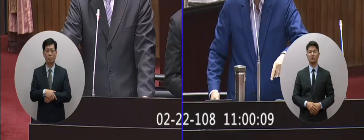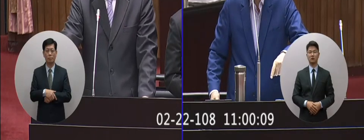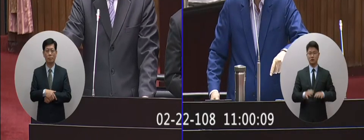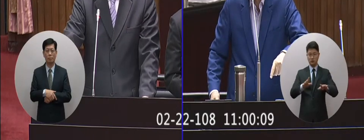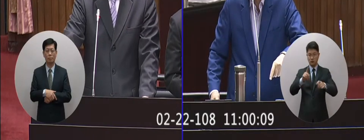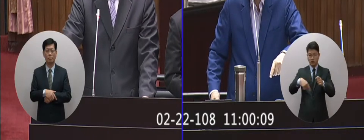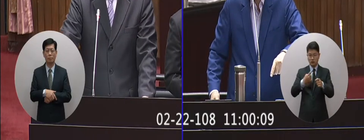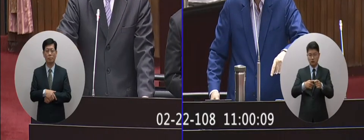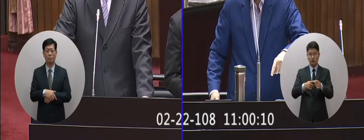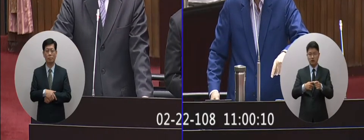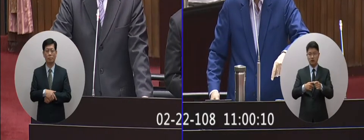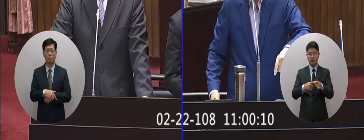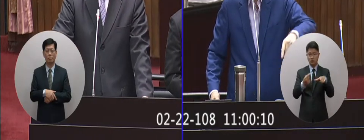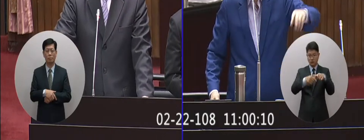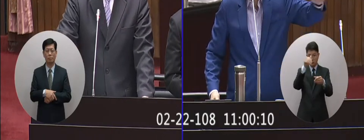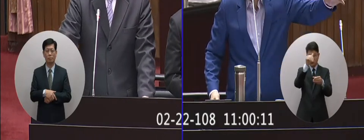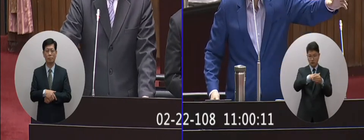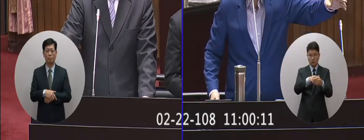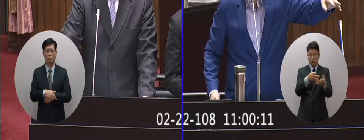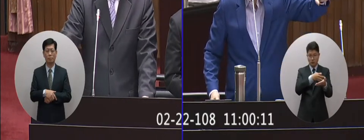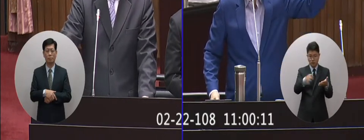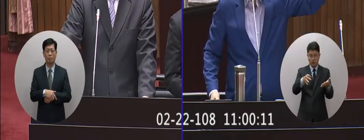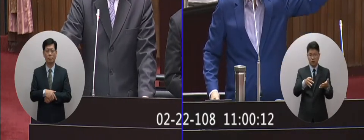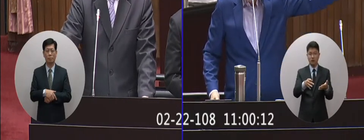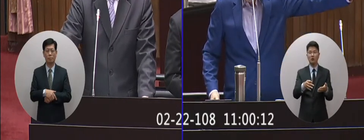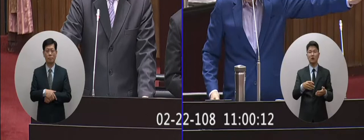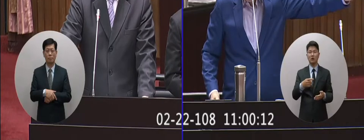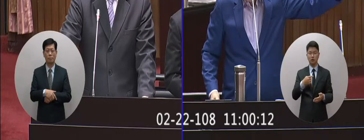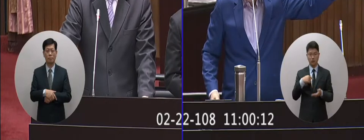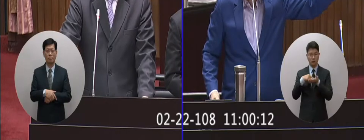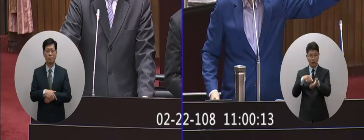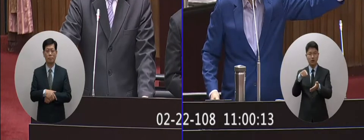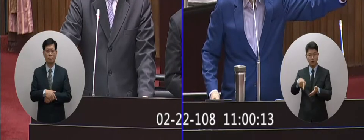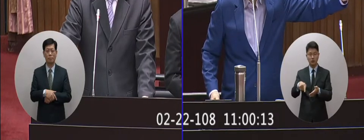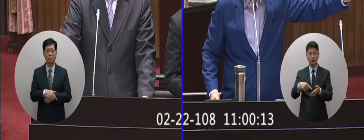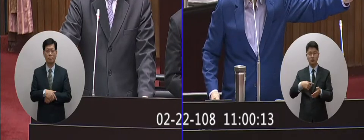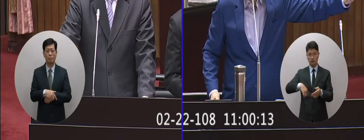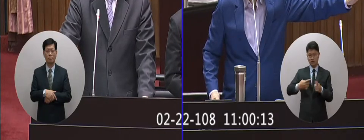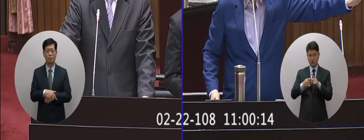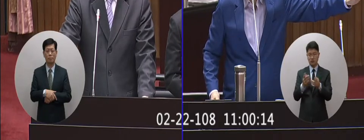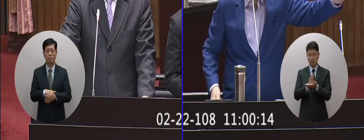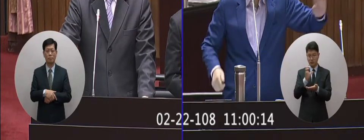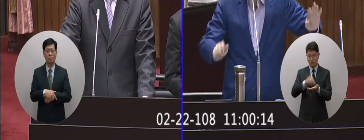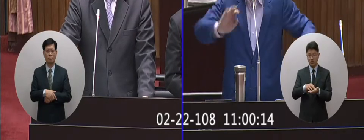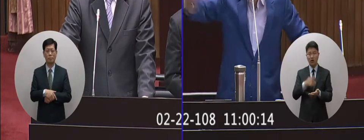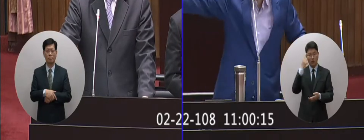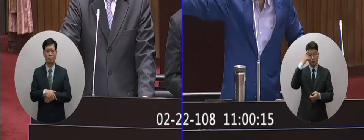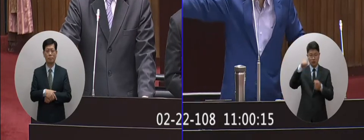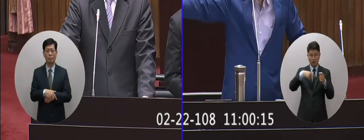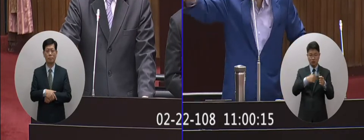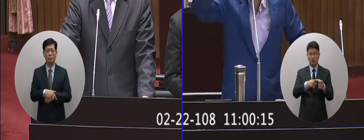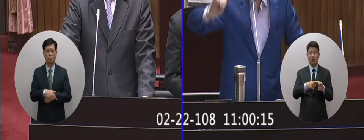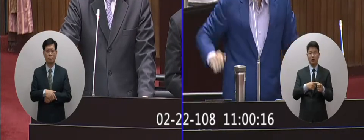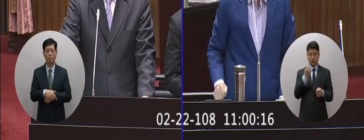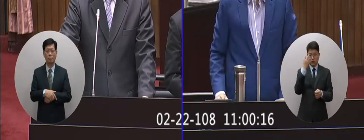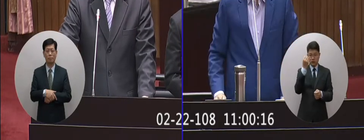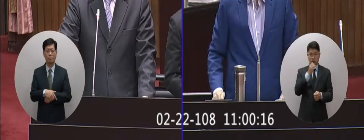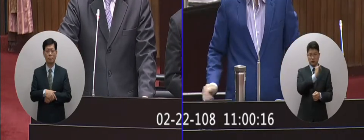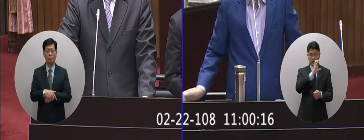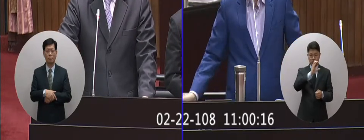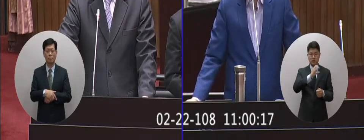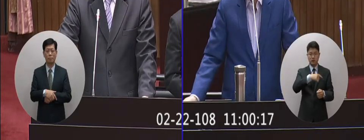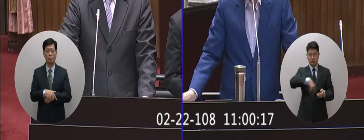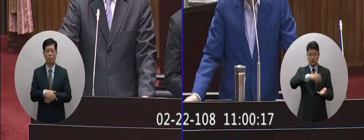今年的公投的联署，我明年就用晶片式的身份证就取代了自然凭